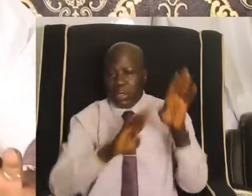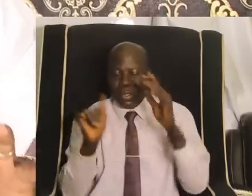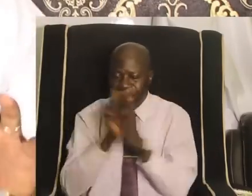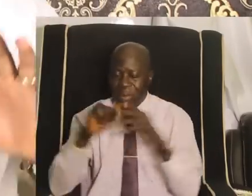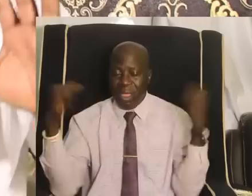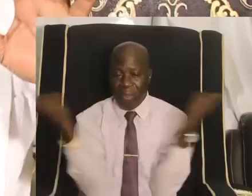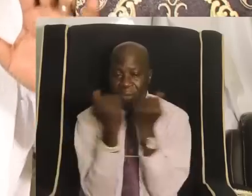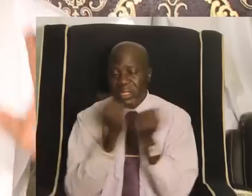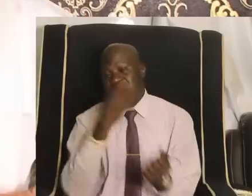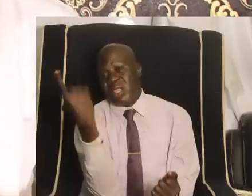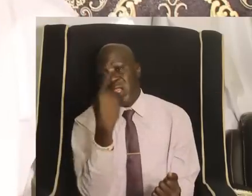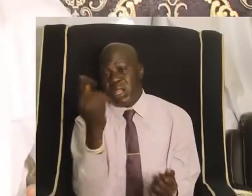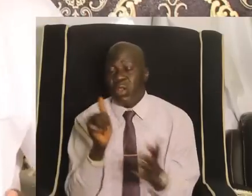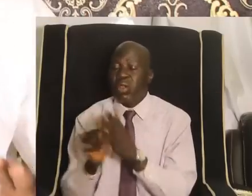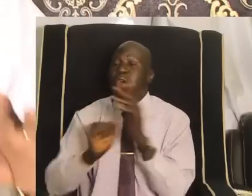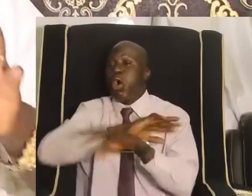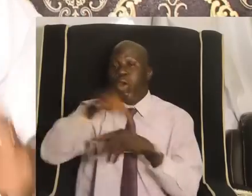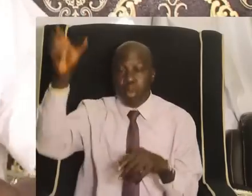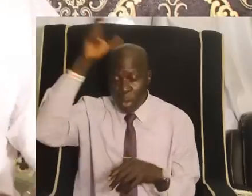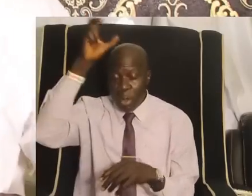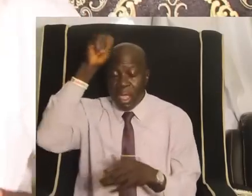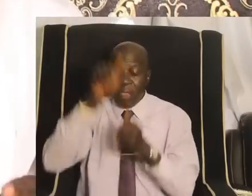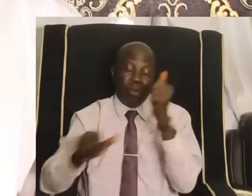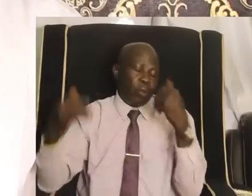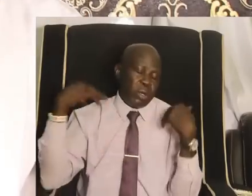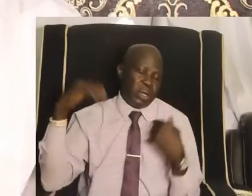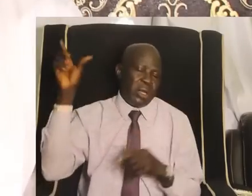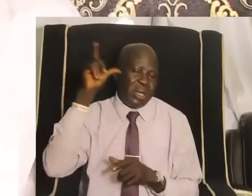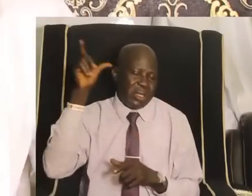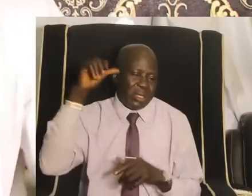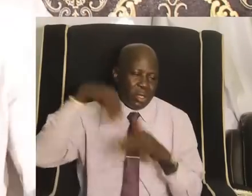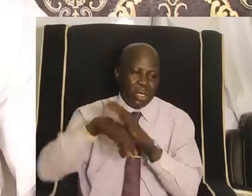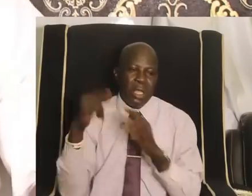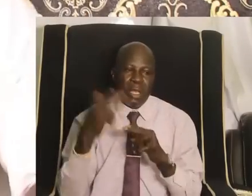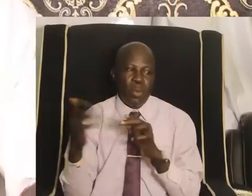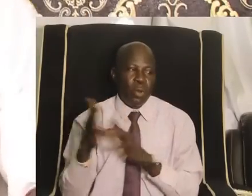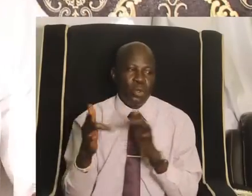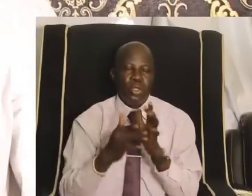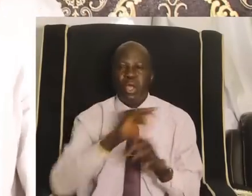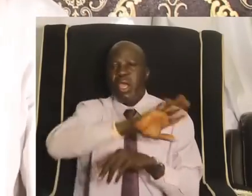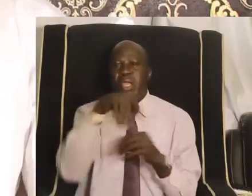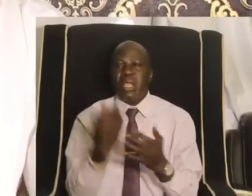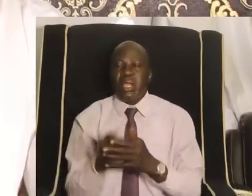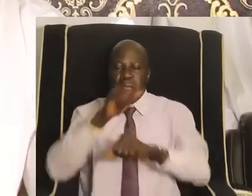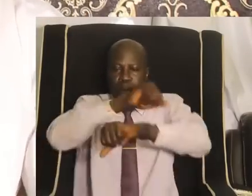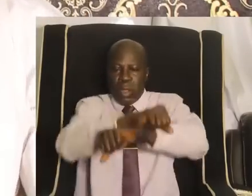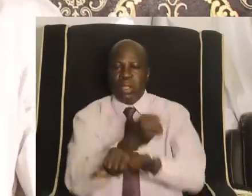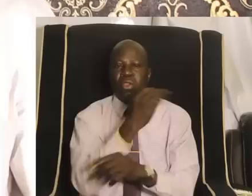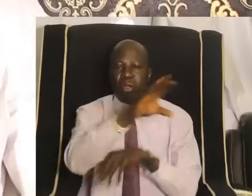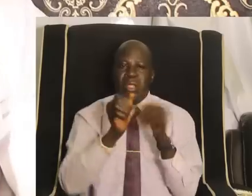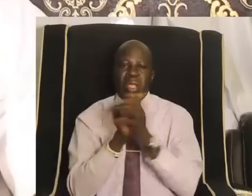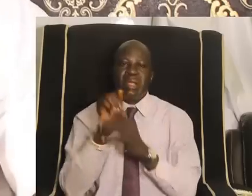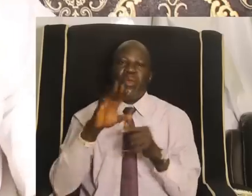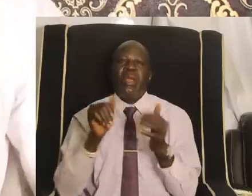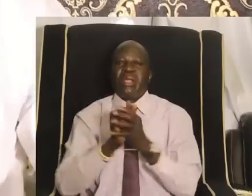dáadáa please to the address very well tó bá wà ní gàdọ̀ ìrẹ́ ní gàdọ̀ ìkọ̀tún ìkọ̀tún ìjẹ́gún ìjẹ́gún ayọ̀bọ ayọ̀bọ ìdímù